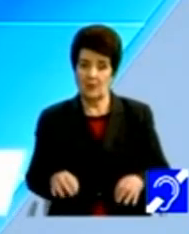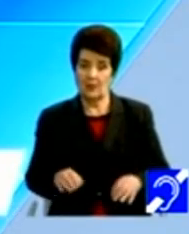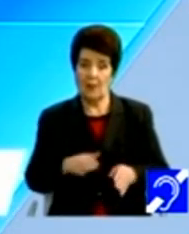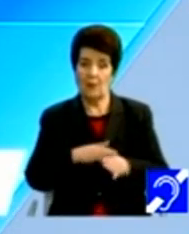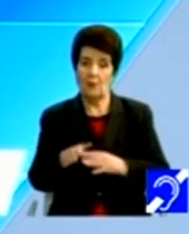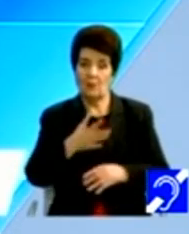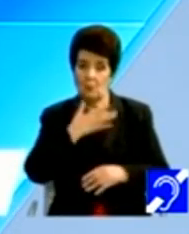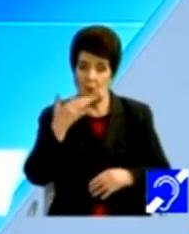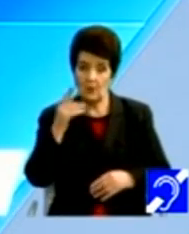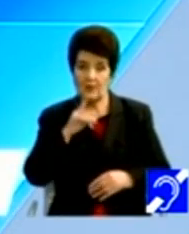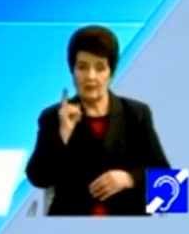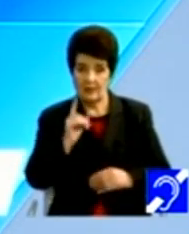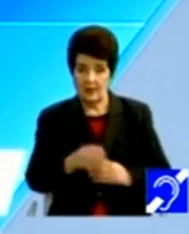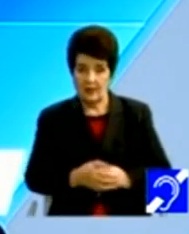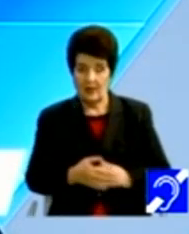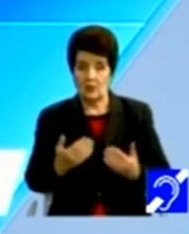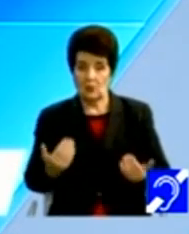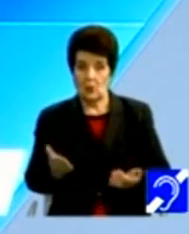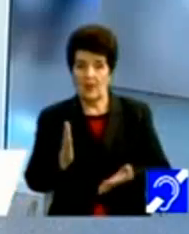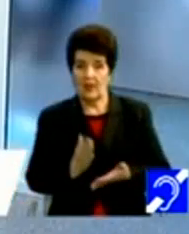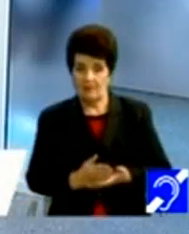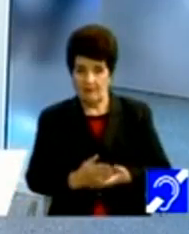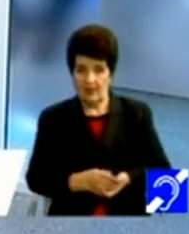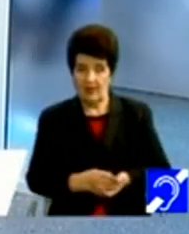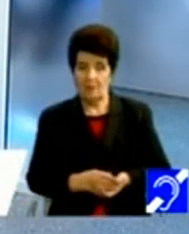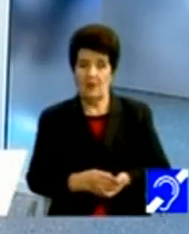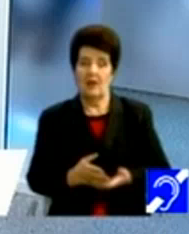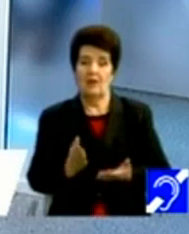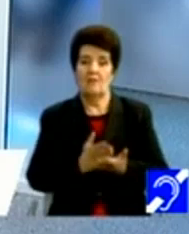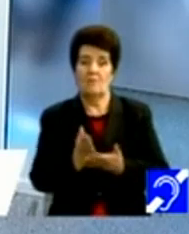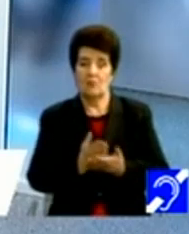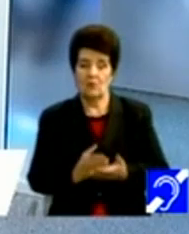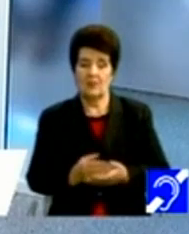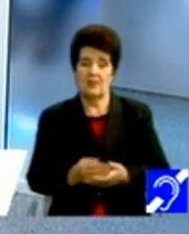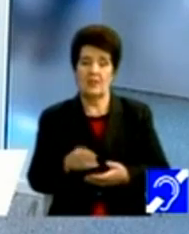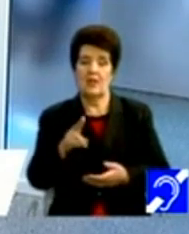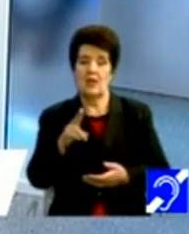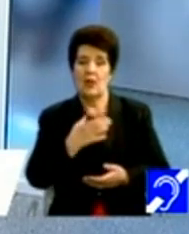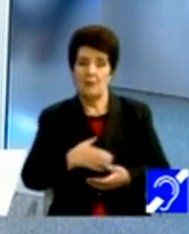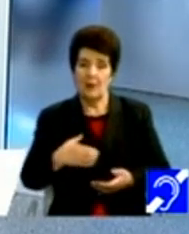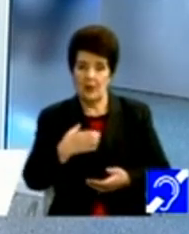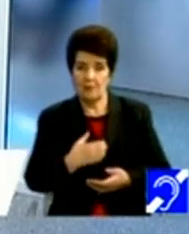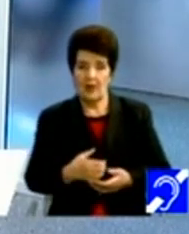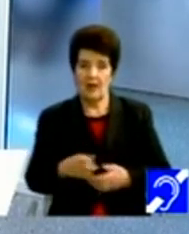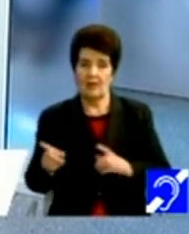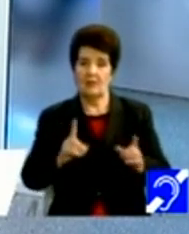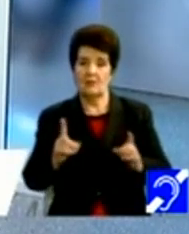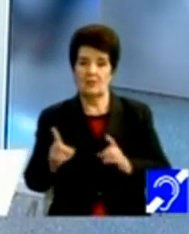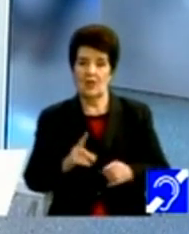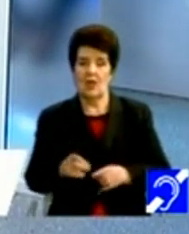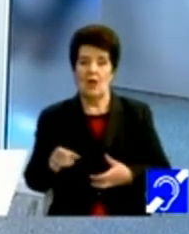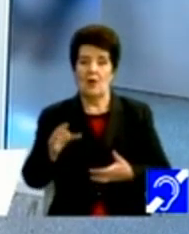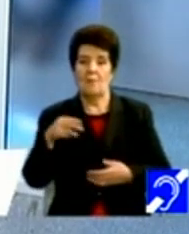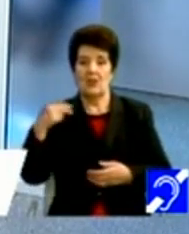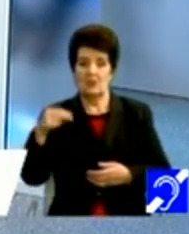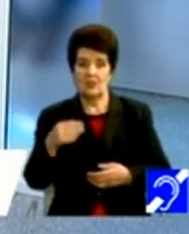promovat foarte mulți tineri și noi astăzi îi avem. Mulțumesc. În funcție de primari, consilieri locali, pe scurt, vicepreședinți de raion. Răspundeți